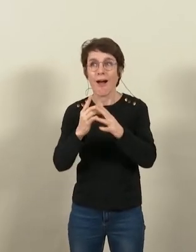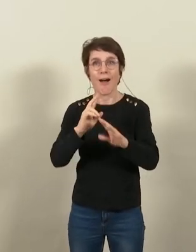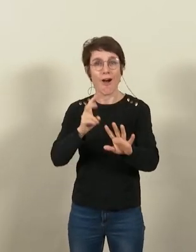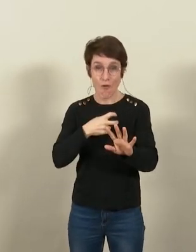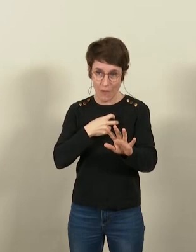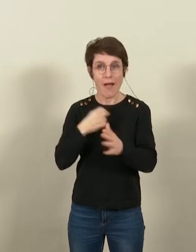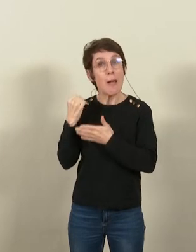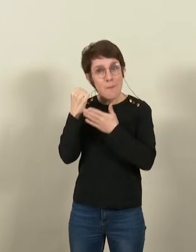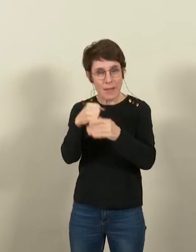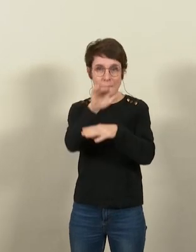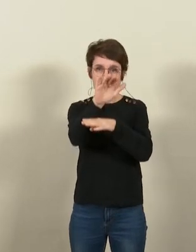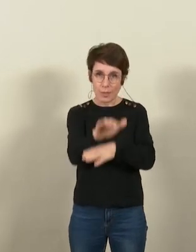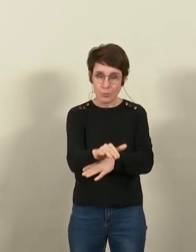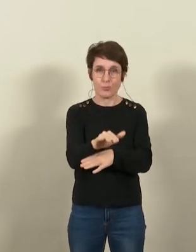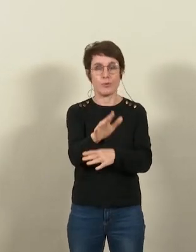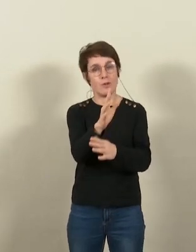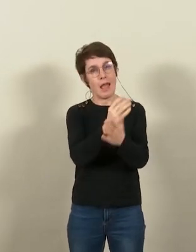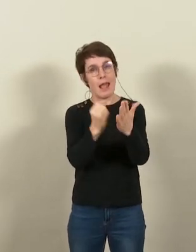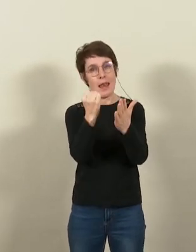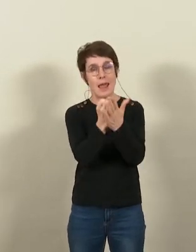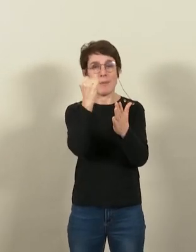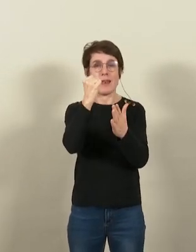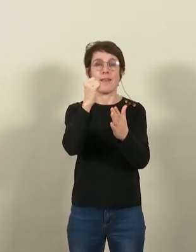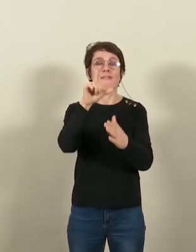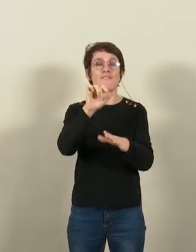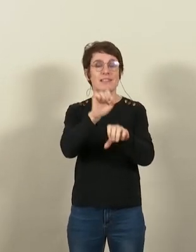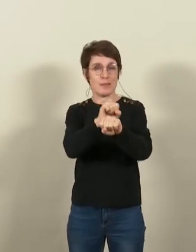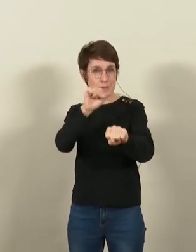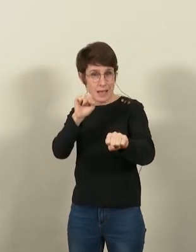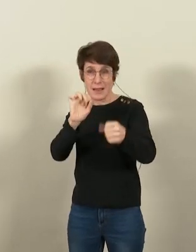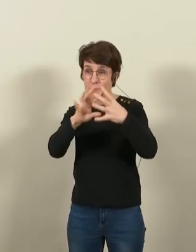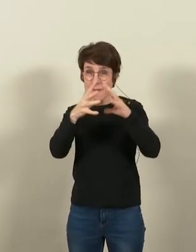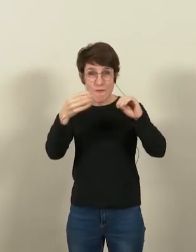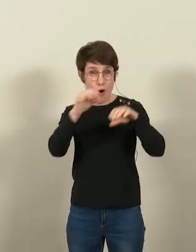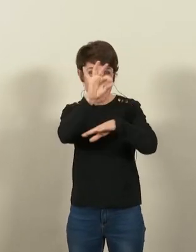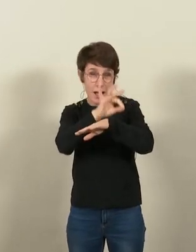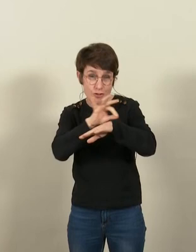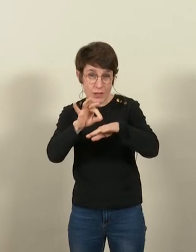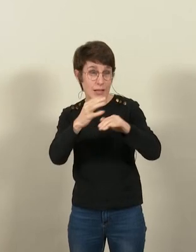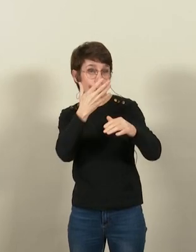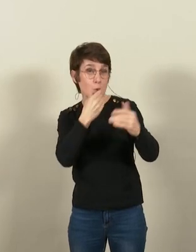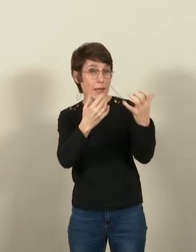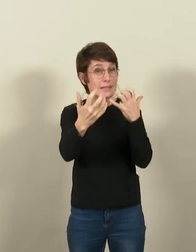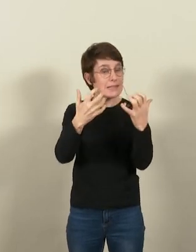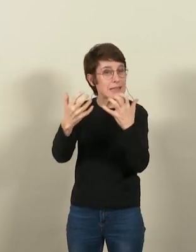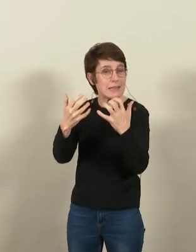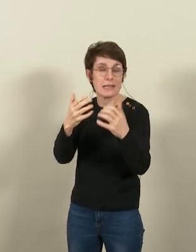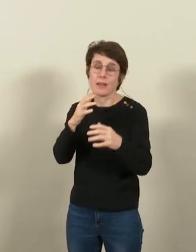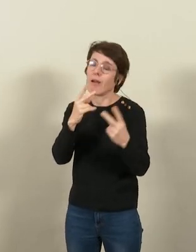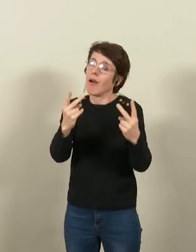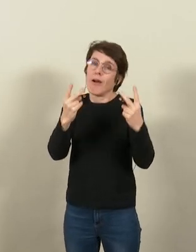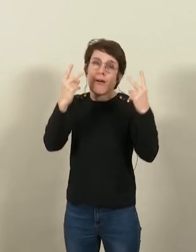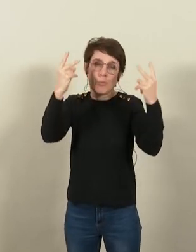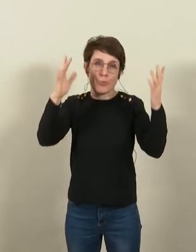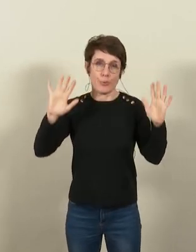un patrimoine qui est labélisé patrimoine du 20e mais qui a une vraie à la fois dans sa forme architecturale et dans son esthétique beaucoup de de